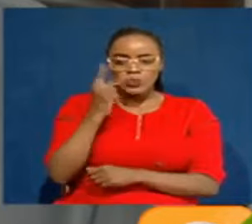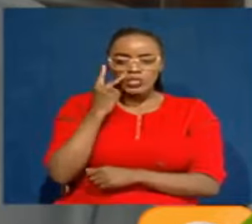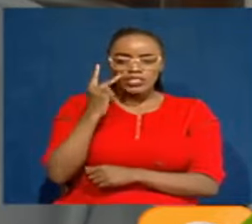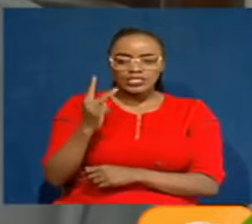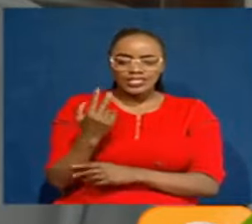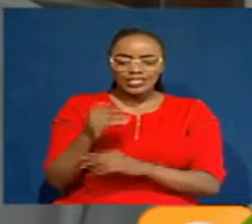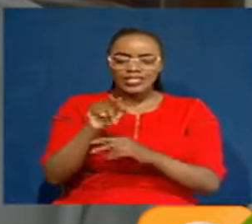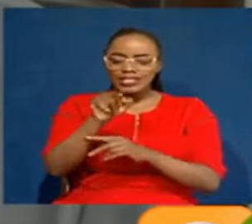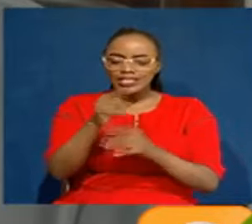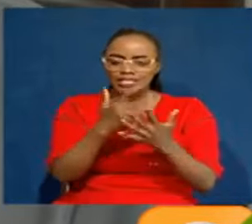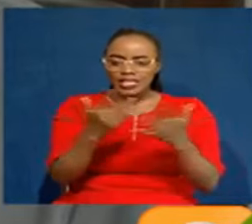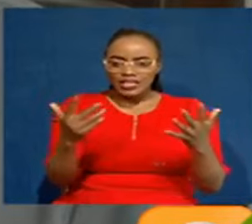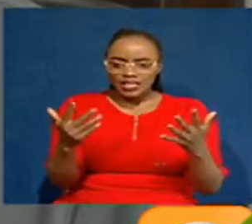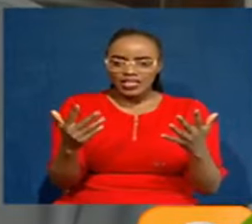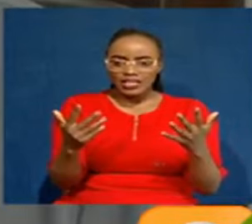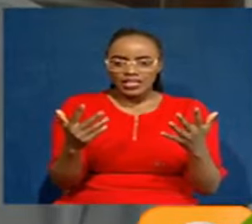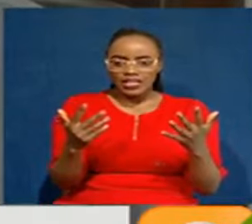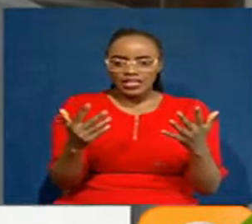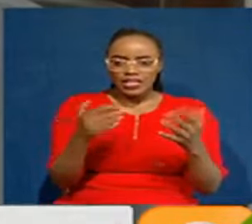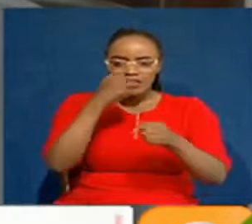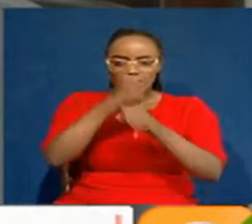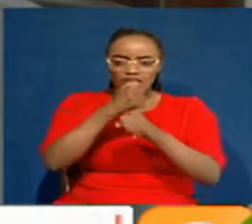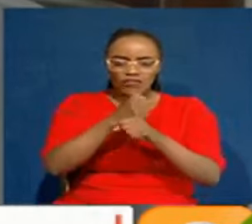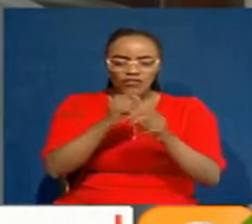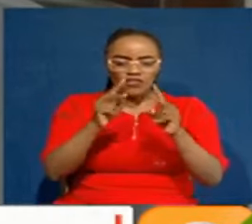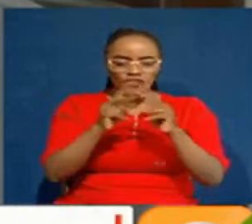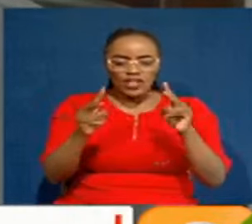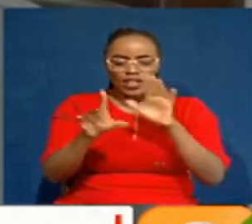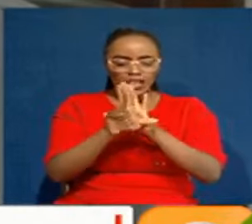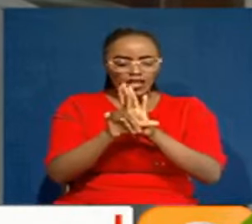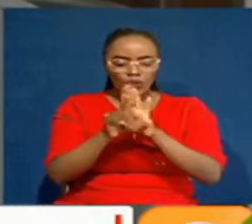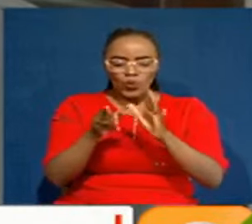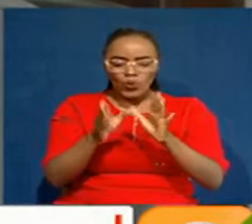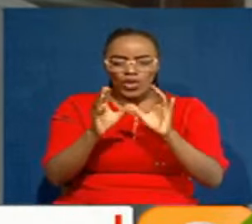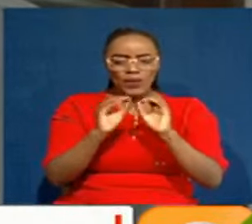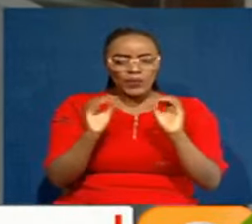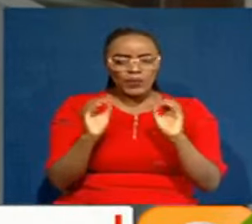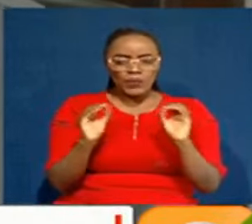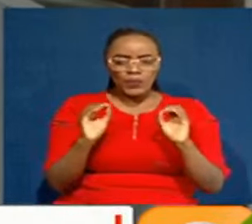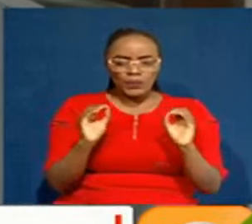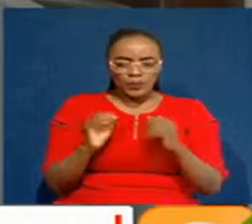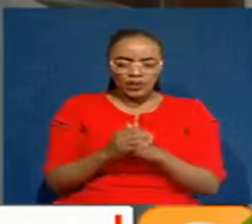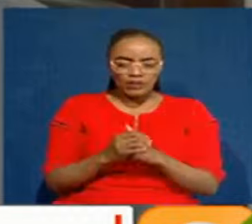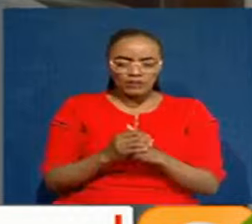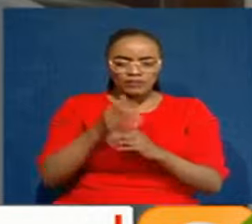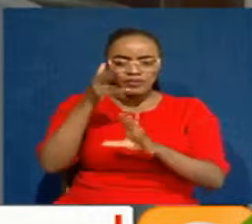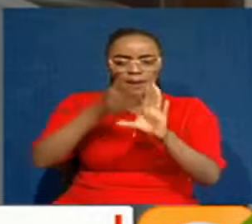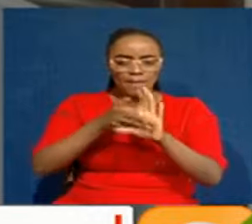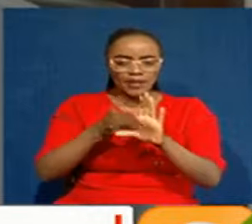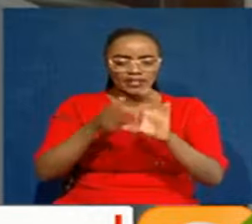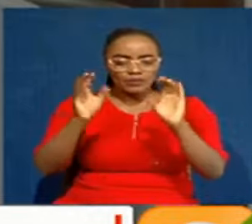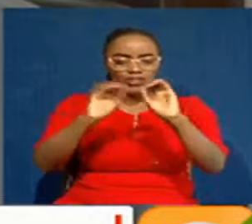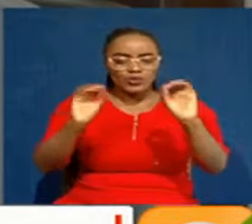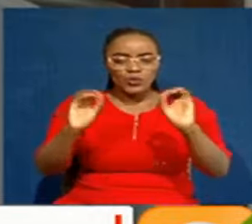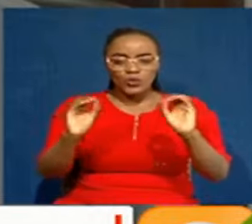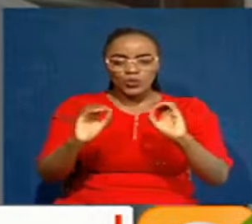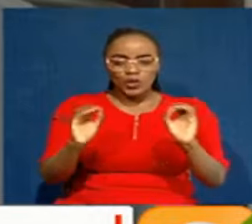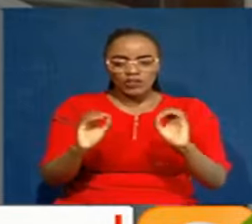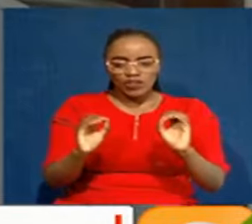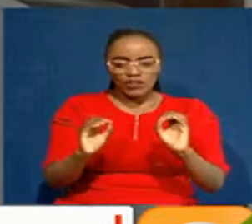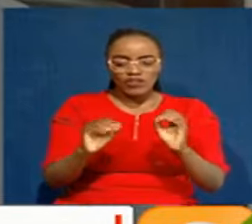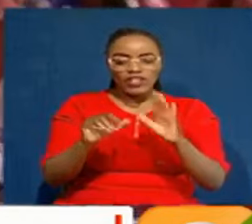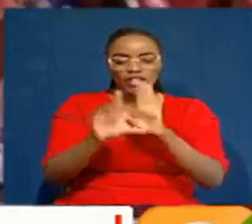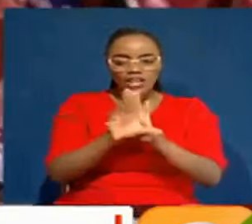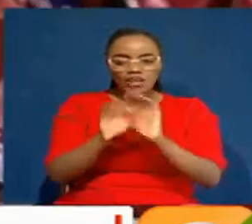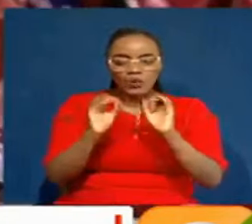the whole thing was done in a very, very illegal manner. We couldn't participate in an